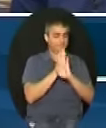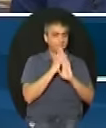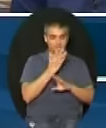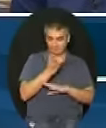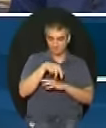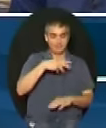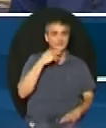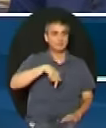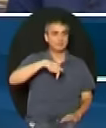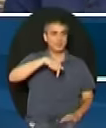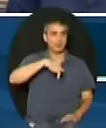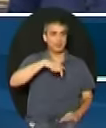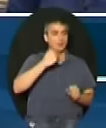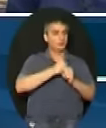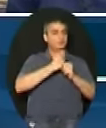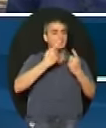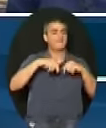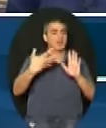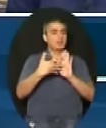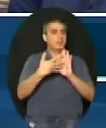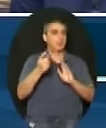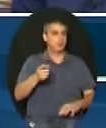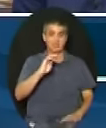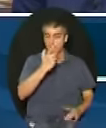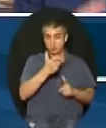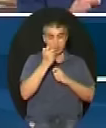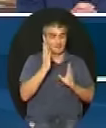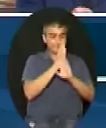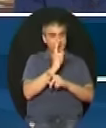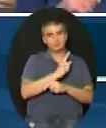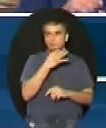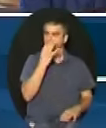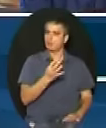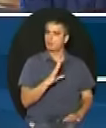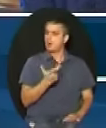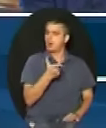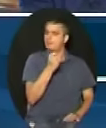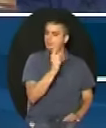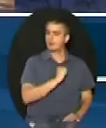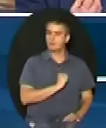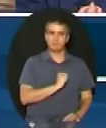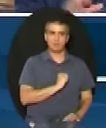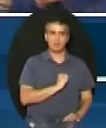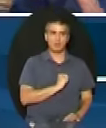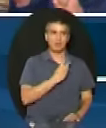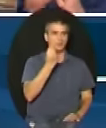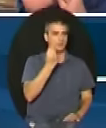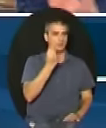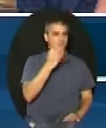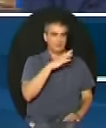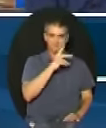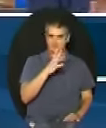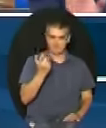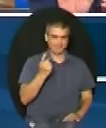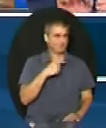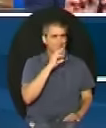פה במדינת ישראל, עושים פה ועדת חקירה. אם יורים במחבל, ישר שואלים, למה ירית? ירו בו כשכנראה היה... חברים,